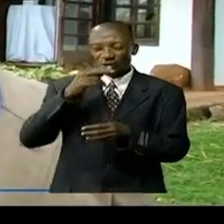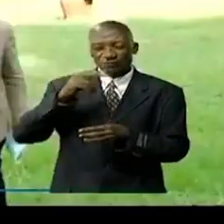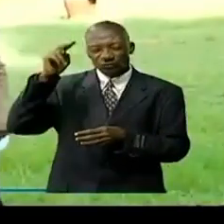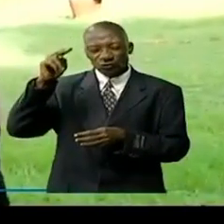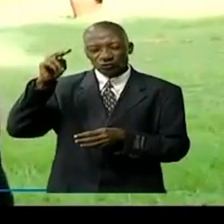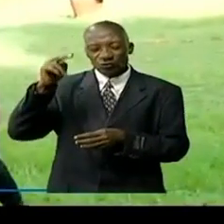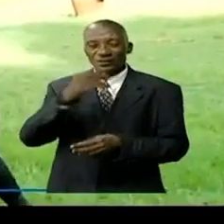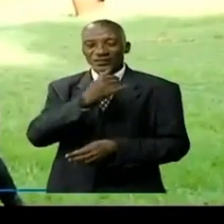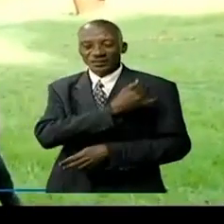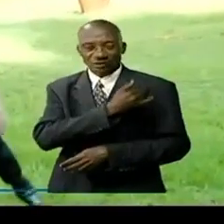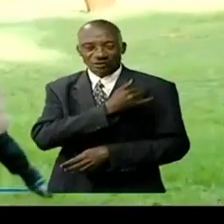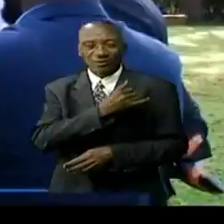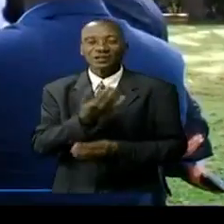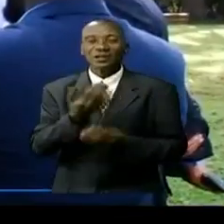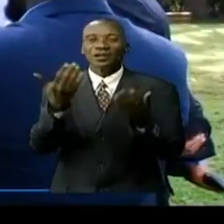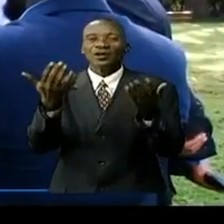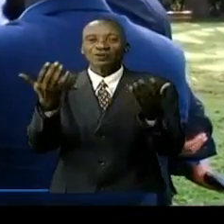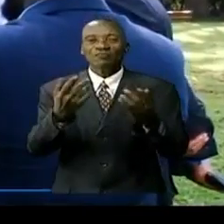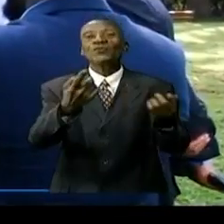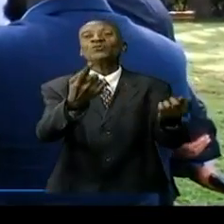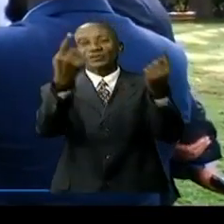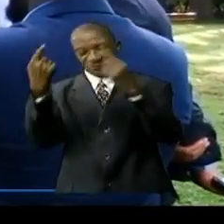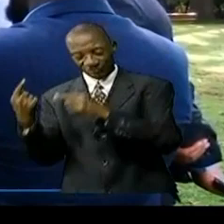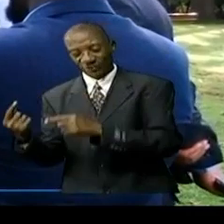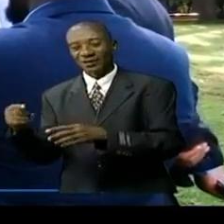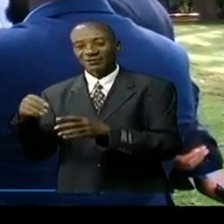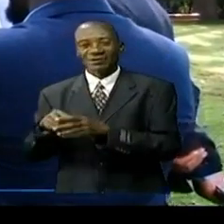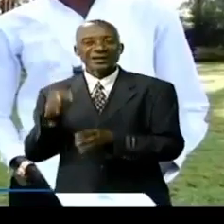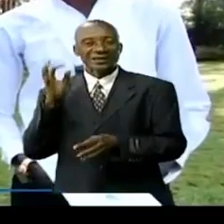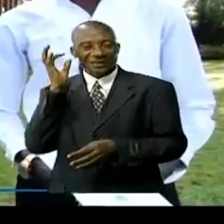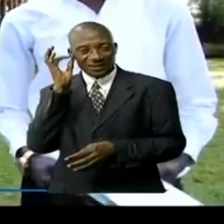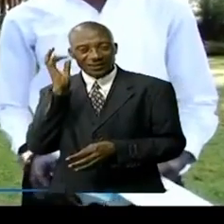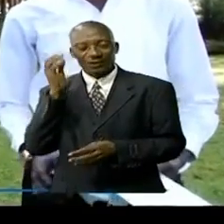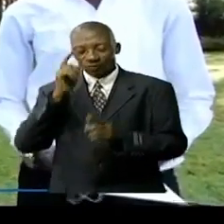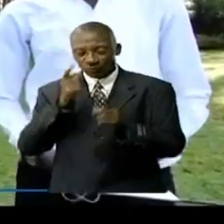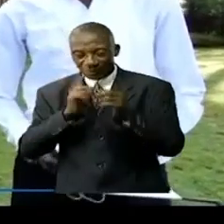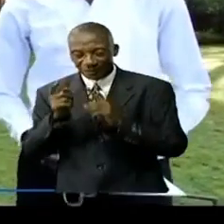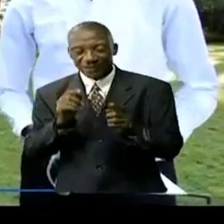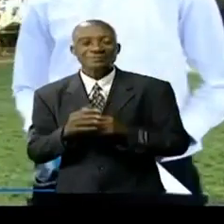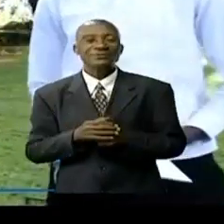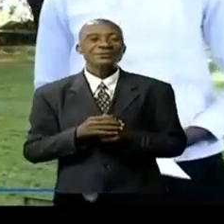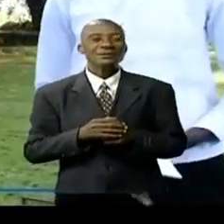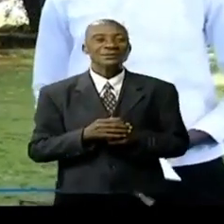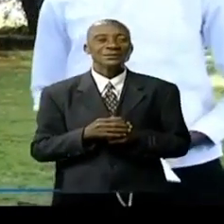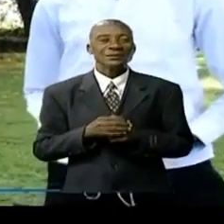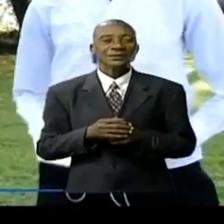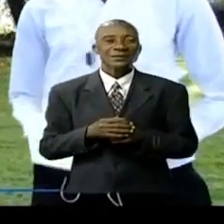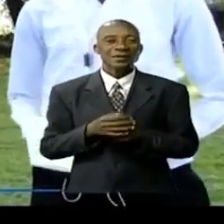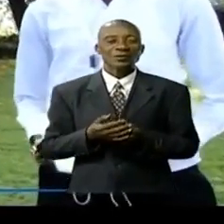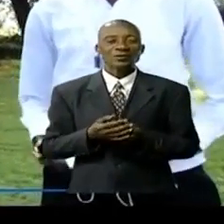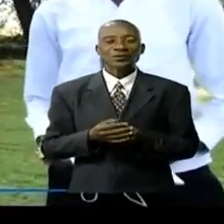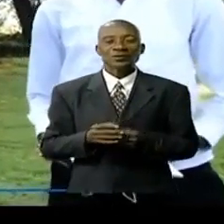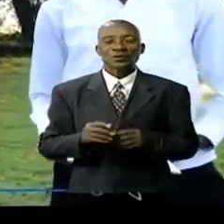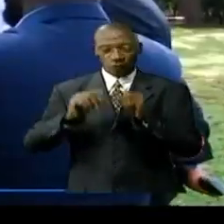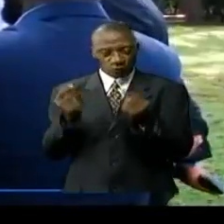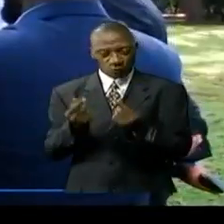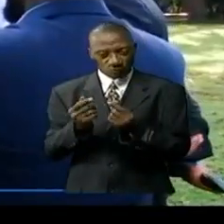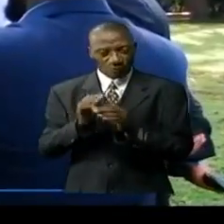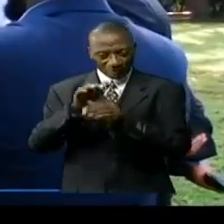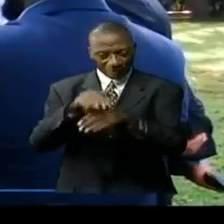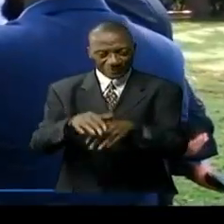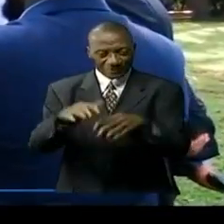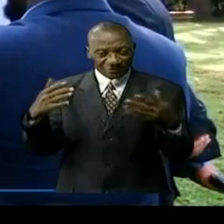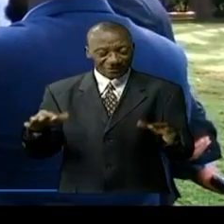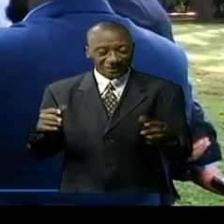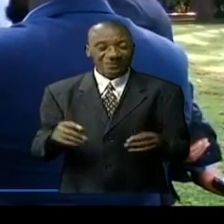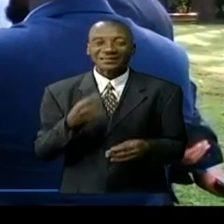transportés à Nairobi depuis leur point de ralliement à Goma. Pour les groupes réfractaires à ces processus, le sommet de